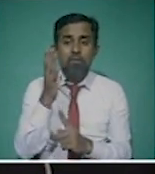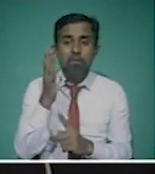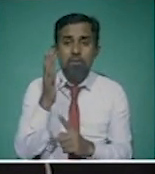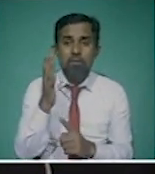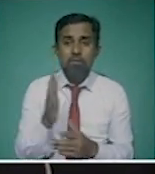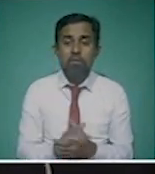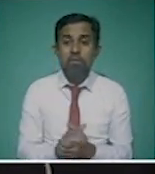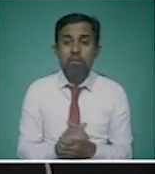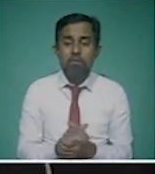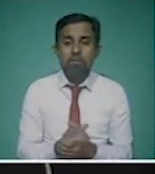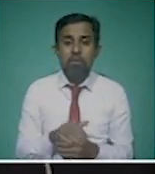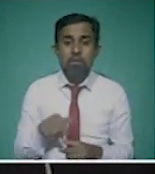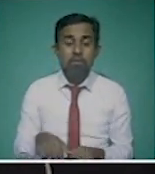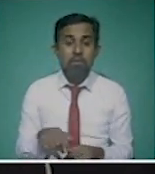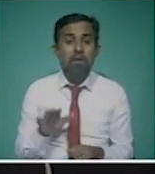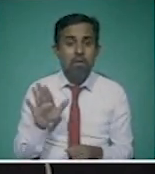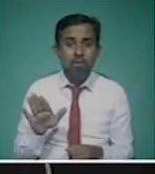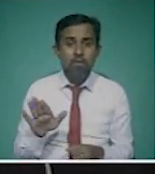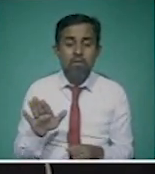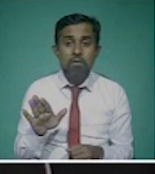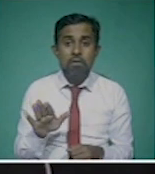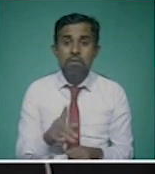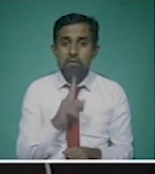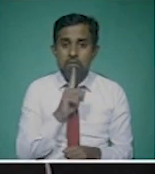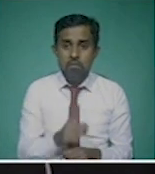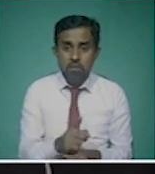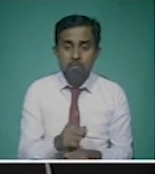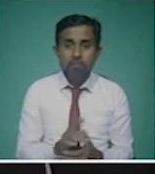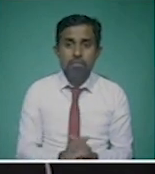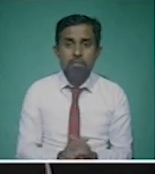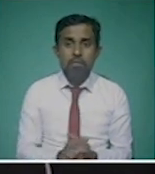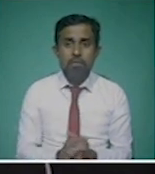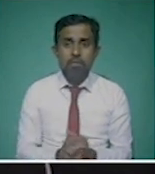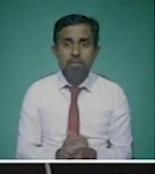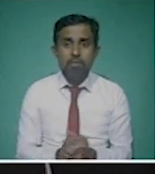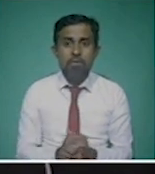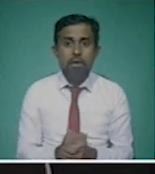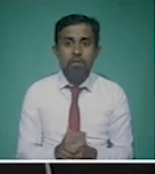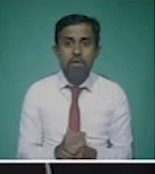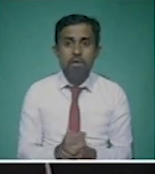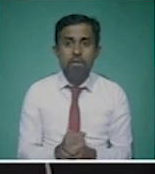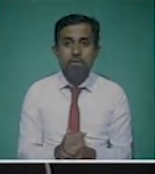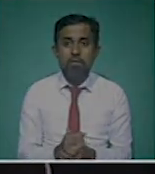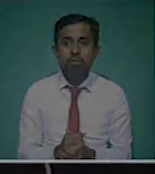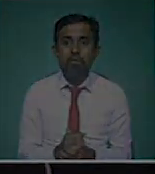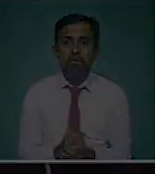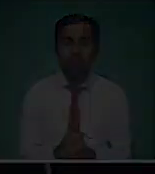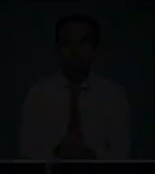இந்த புது வருடத்தில் ஏனைய உறுப்பினர்களுக்கும் தங்களுக்கும் என்னுடைய வாழ்த்துக்களை